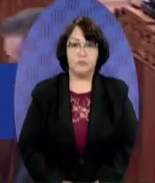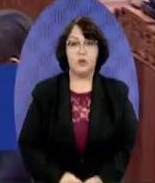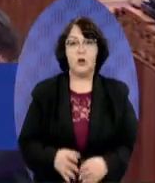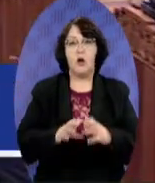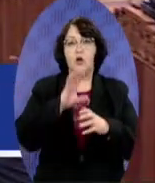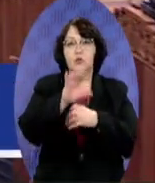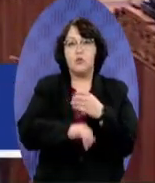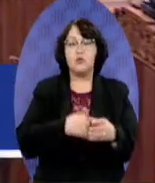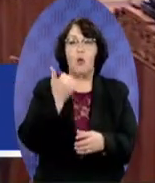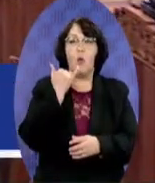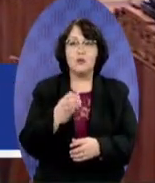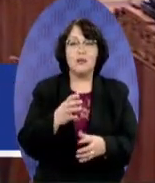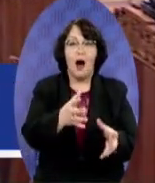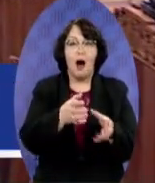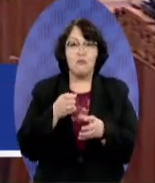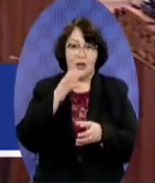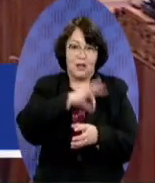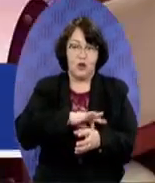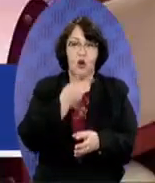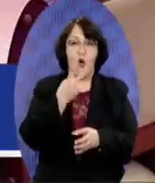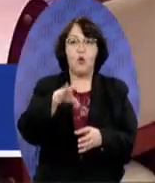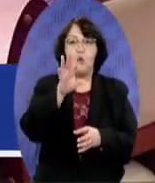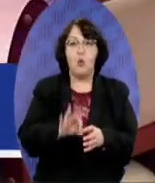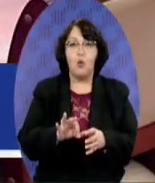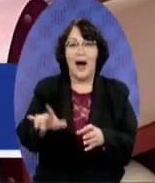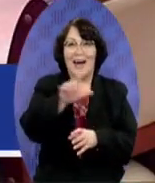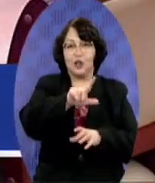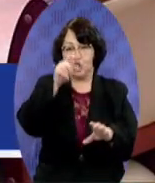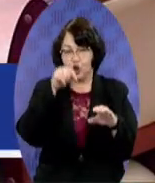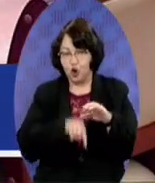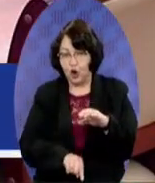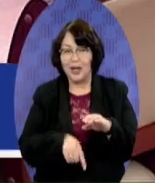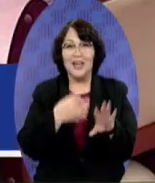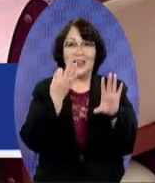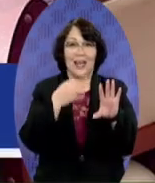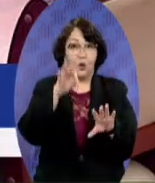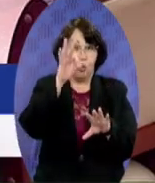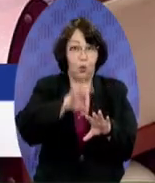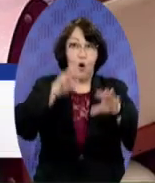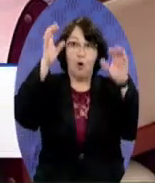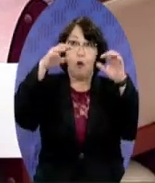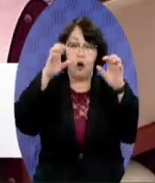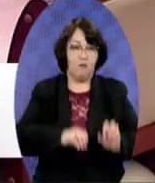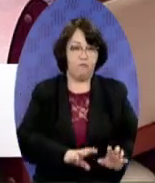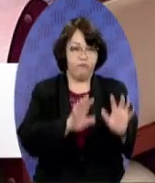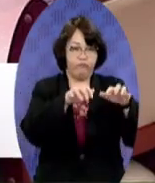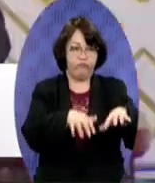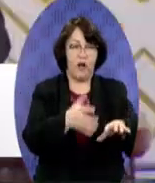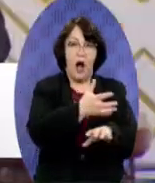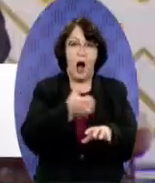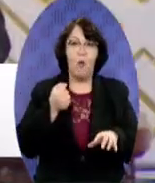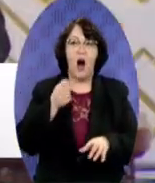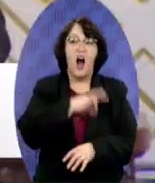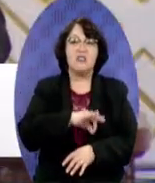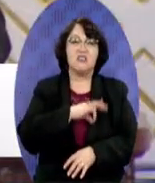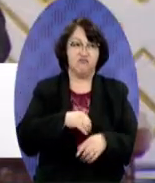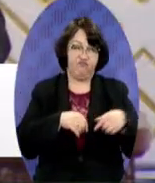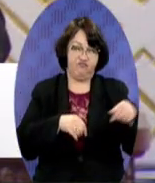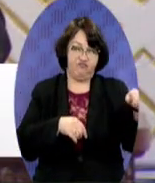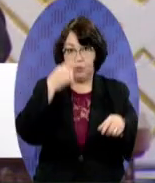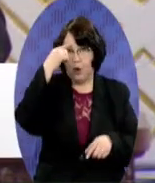Олон улс усны хэрэглээнийхээ 20% газрын доор 80% гадаргын уснаас хангахад бодлого чиглүүлж байна. Гэтэл манай улсад эсрэгээр усны